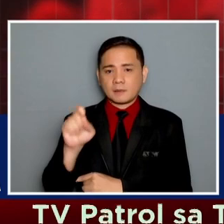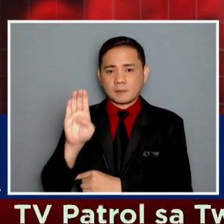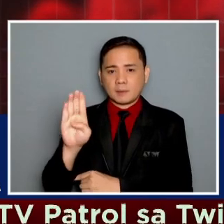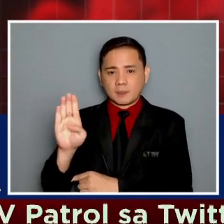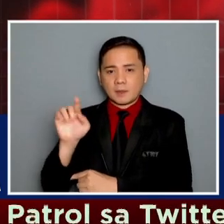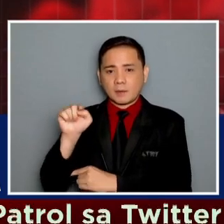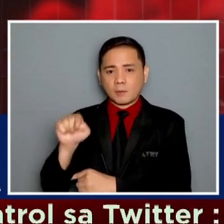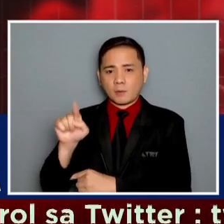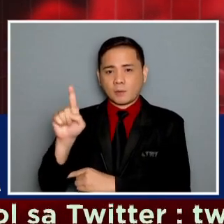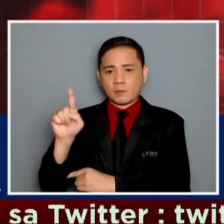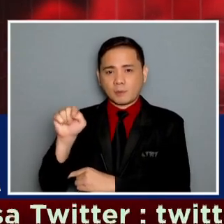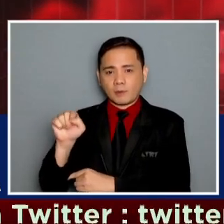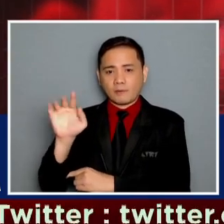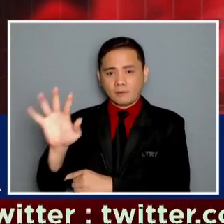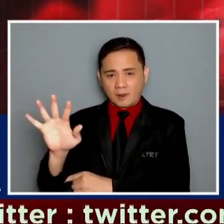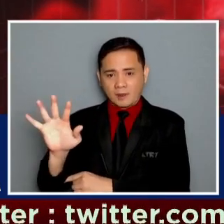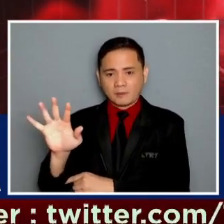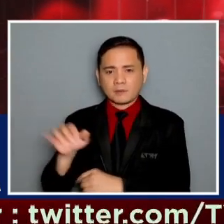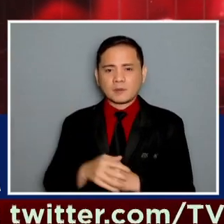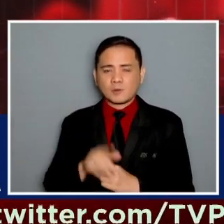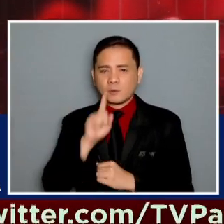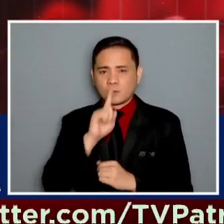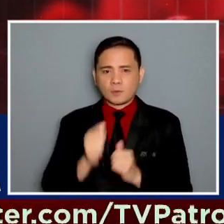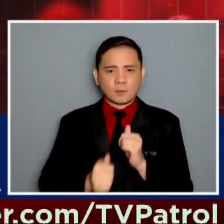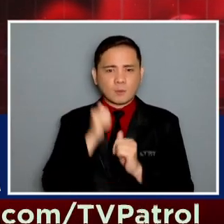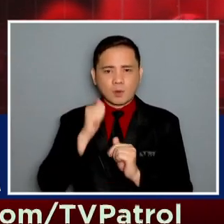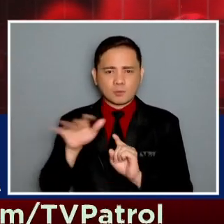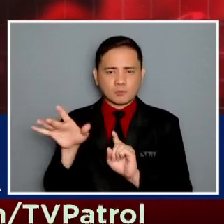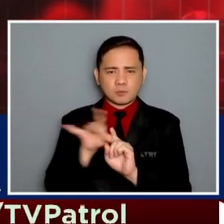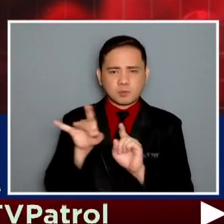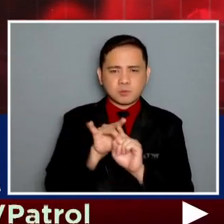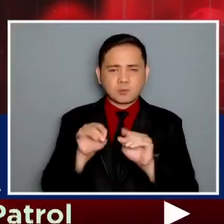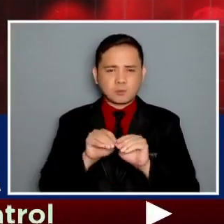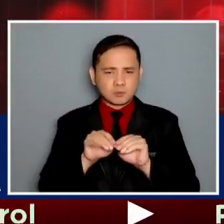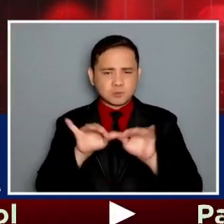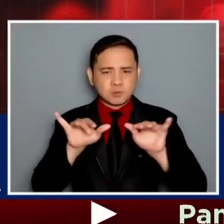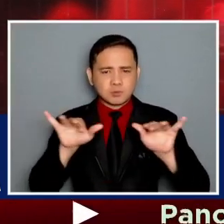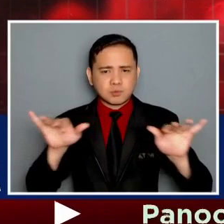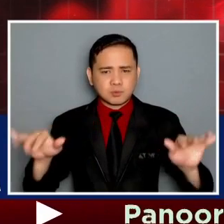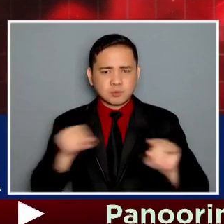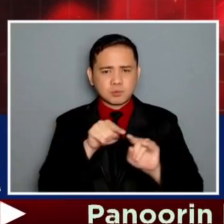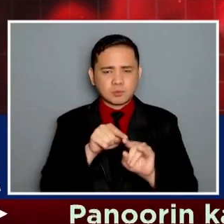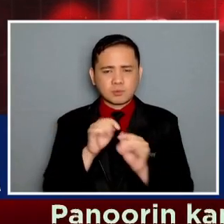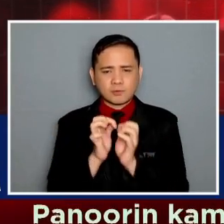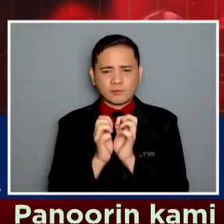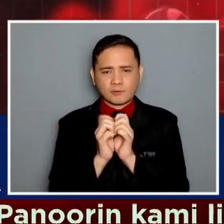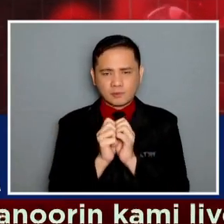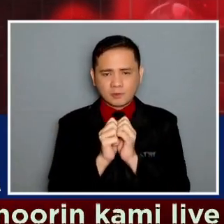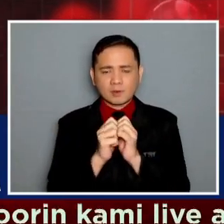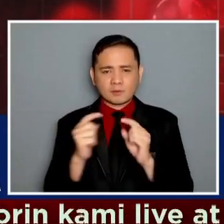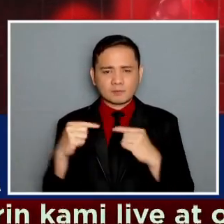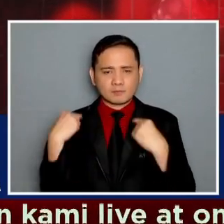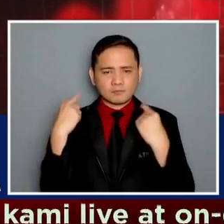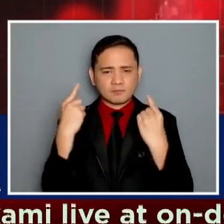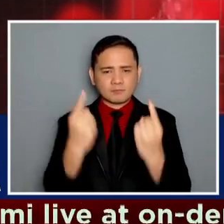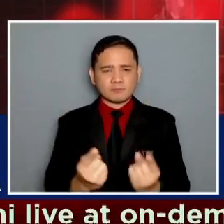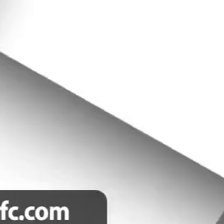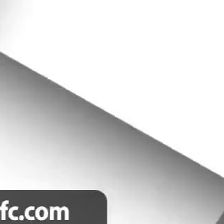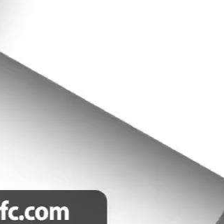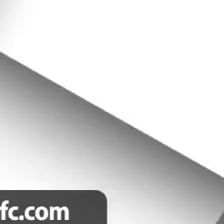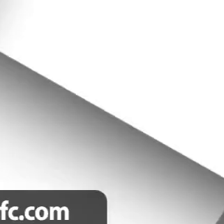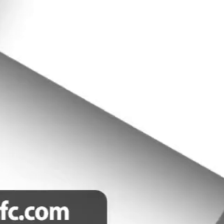XBB.1.5 na binansagang The Kraken ang siyang pinaka-nakahahawang COVID-19 subvariant sa ngayon.